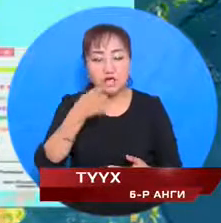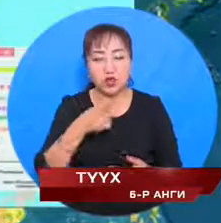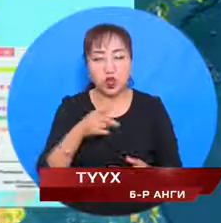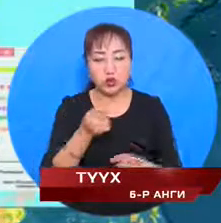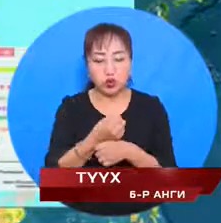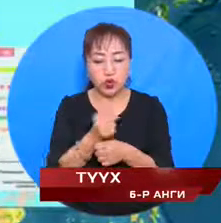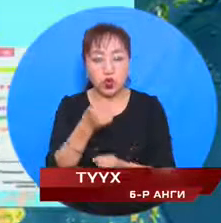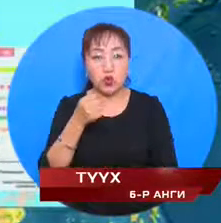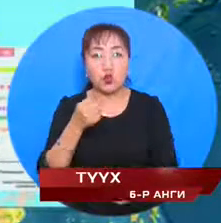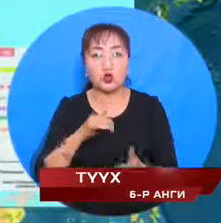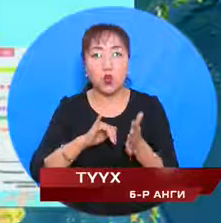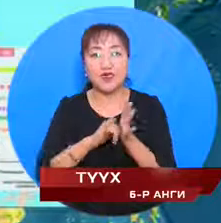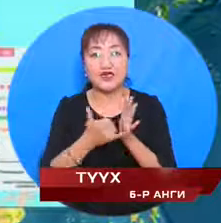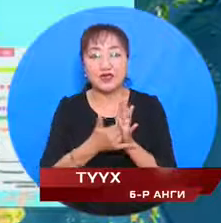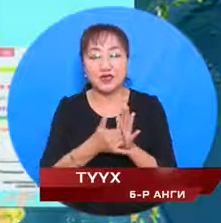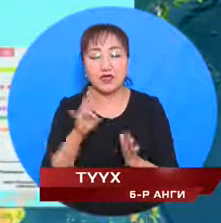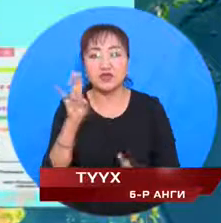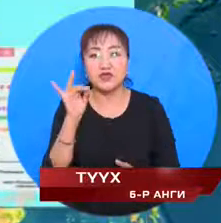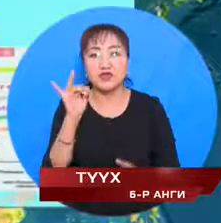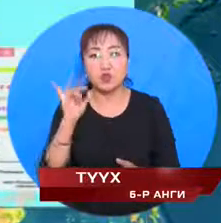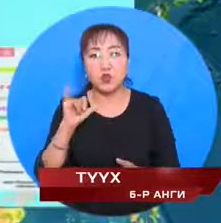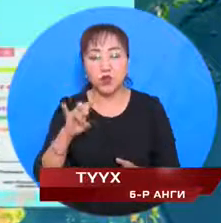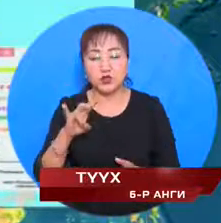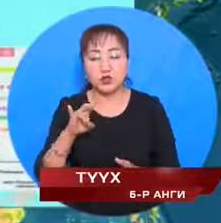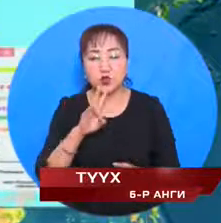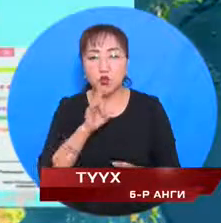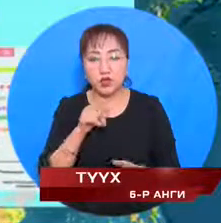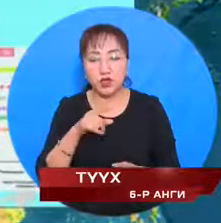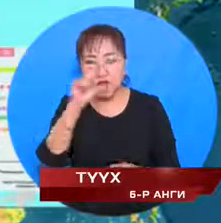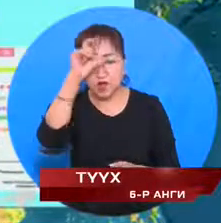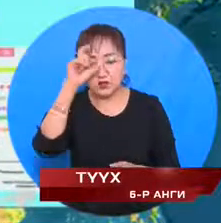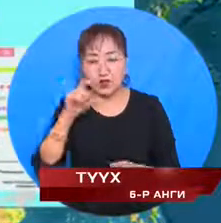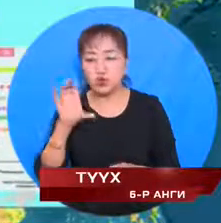химээх утгатай нэрүүн гэсэн үг мөнгөж Сүхбаатар анх тайлбарлсан.